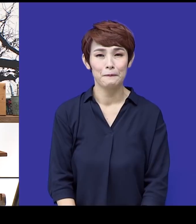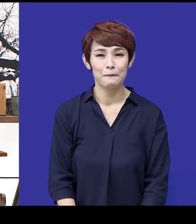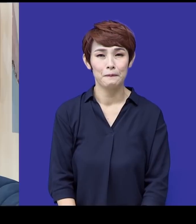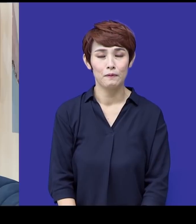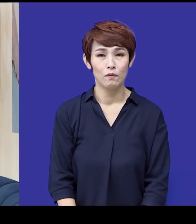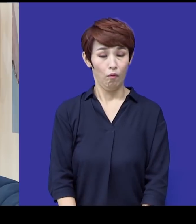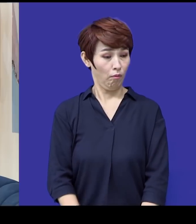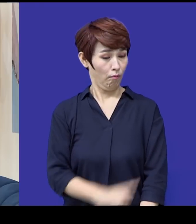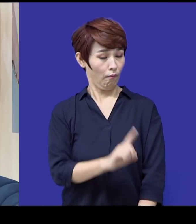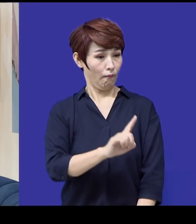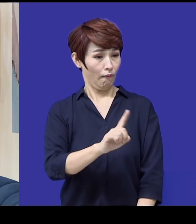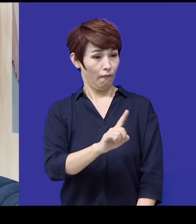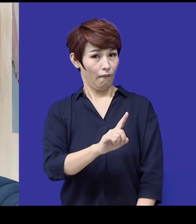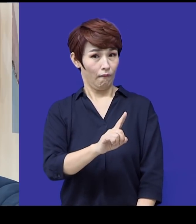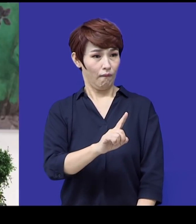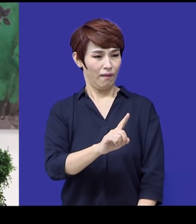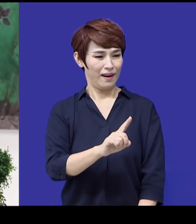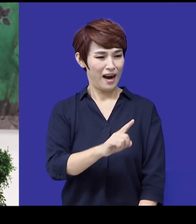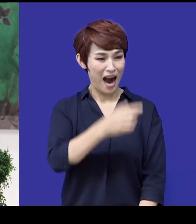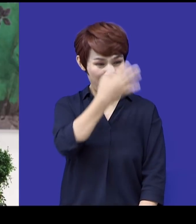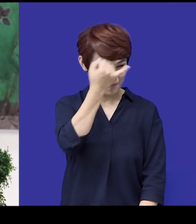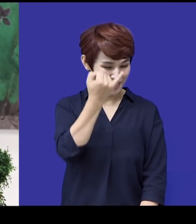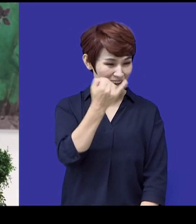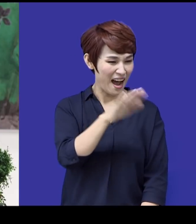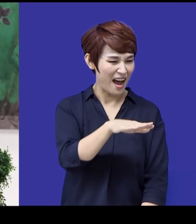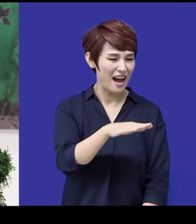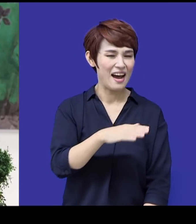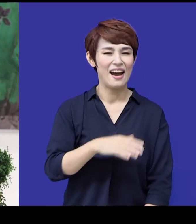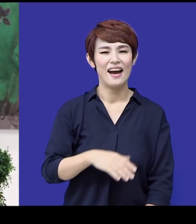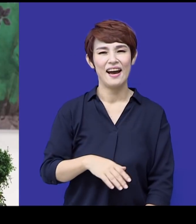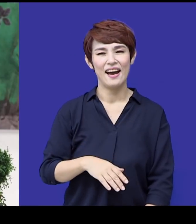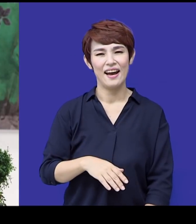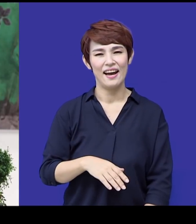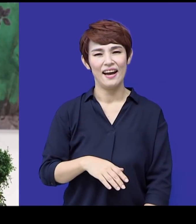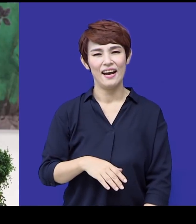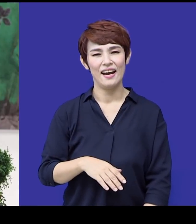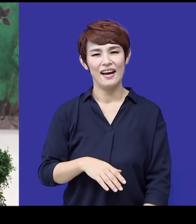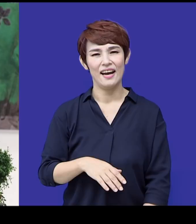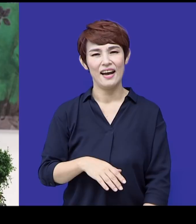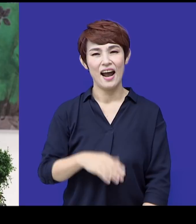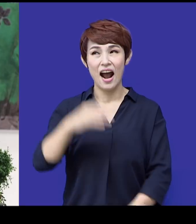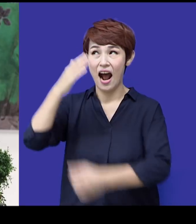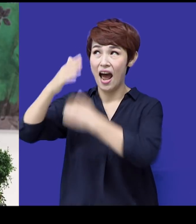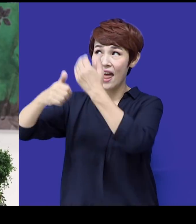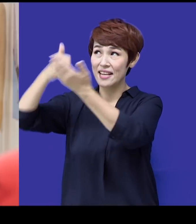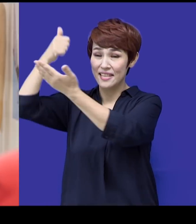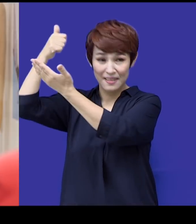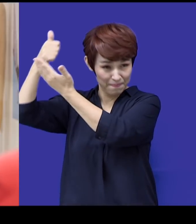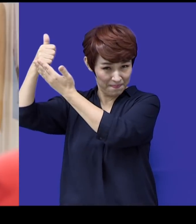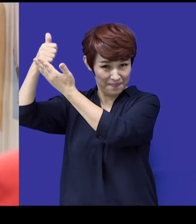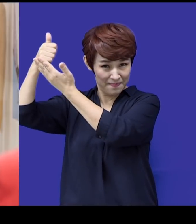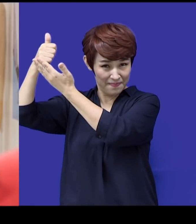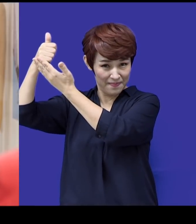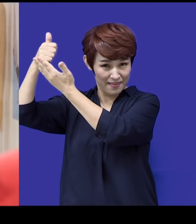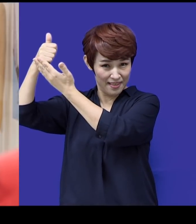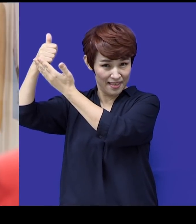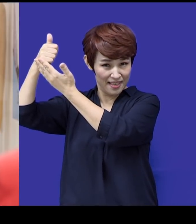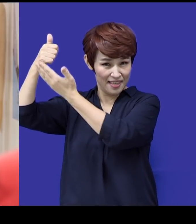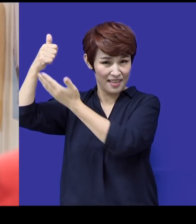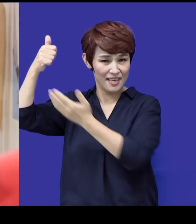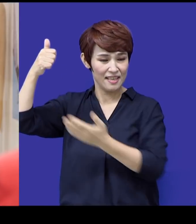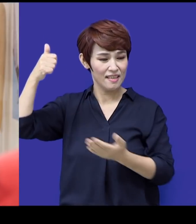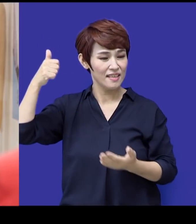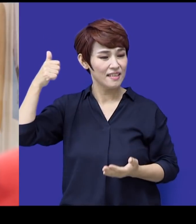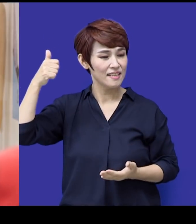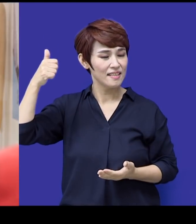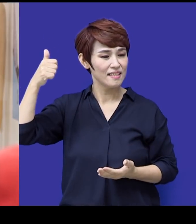내가 그래서 할머니한테 이거는 하나님이 할머니가 그렇게